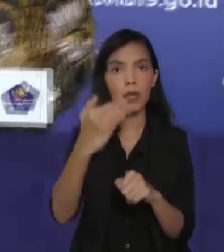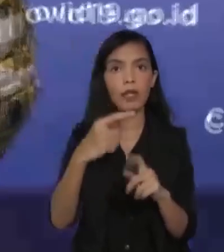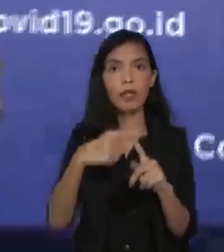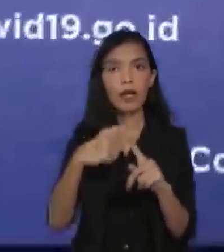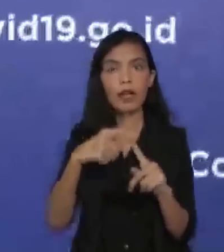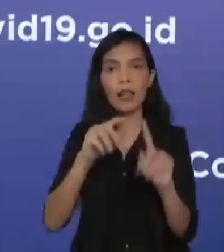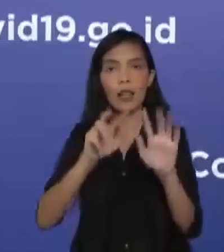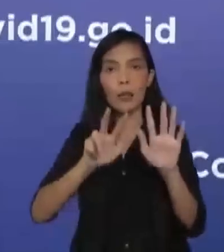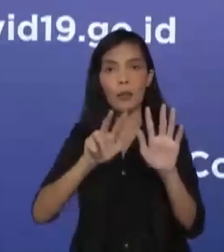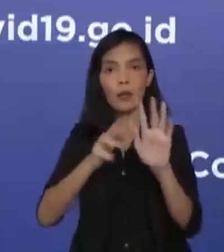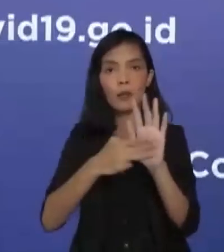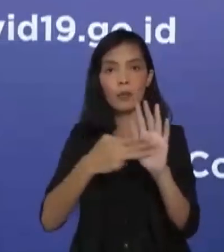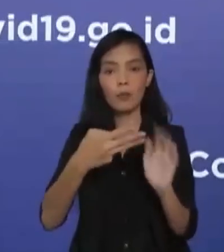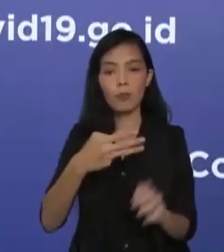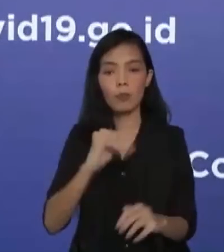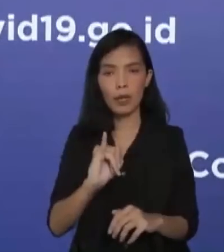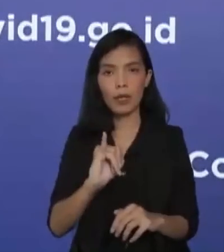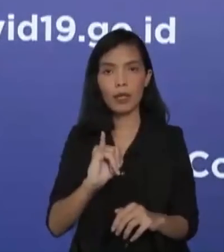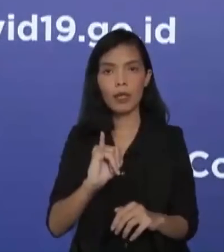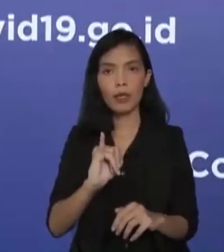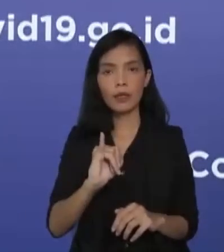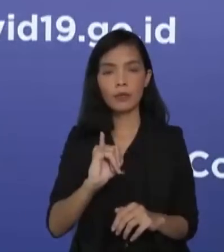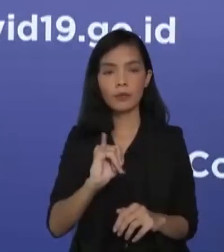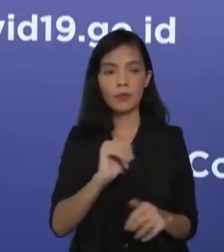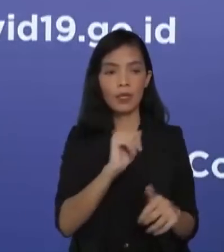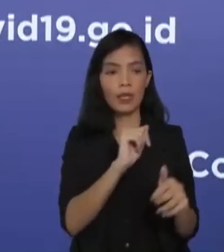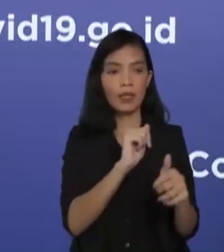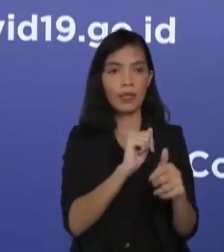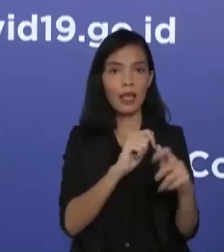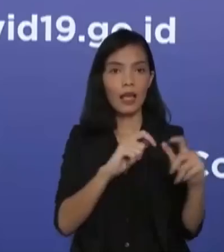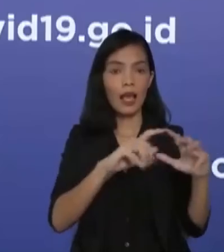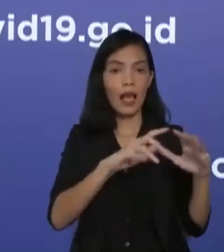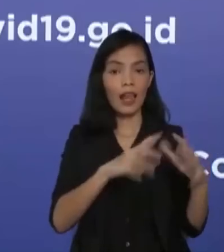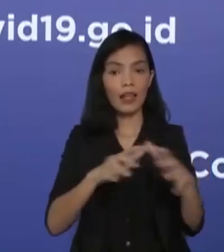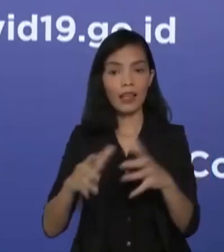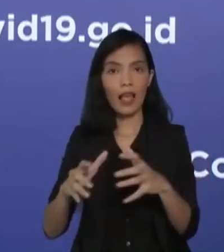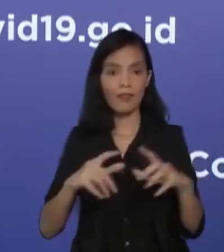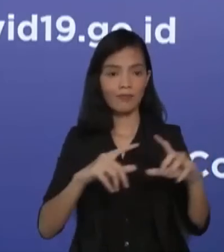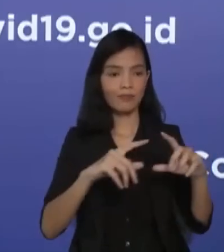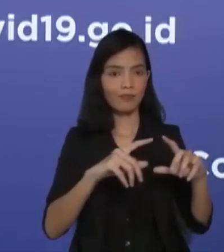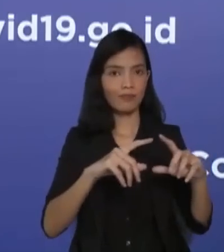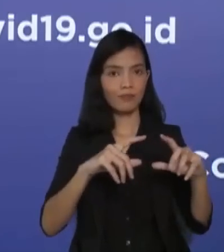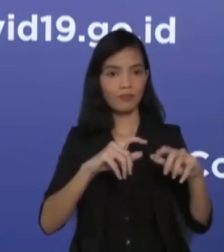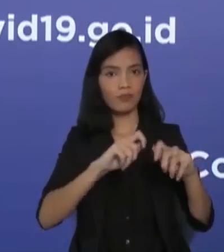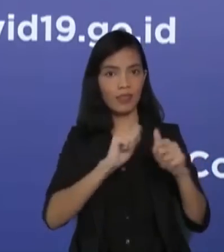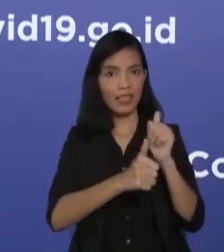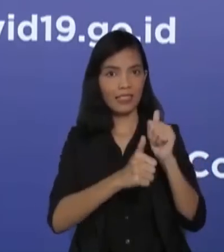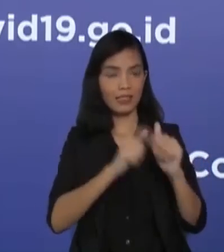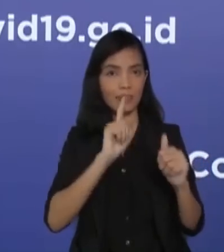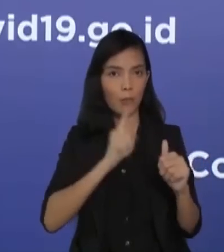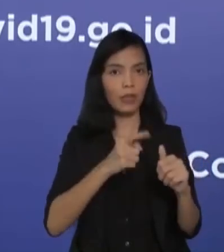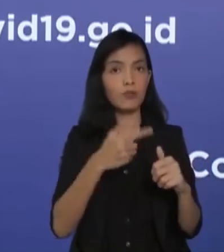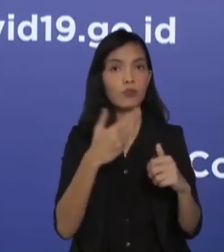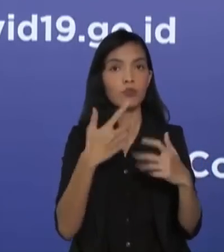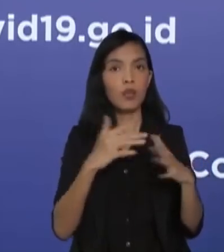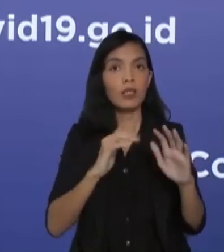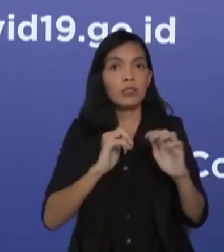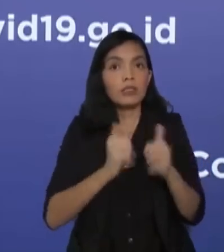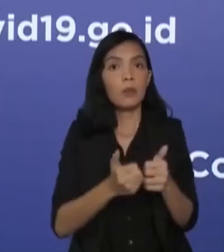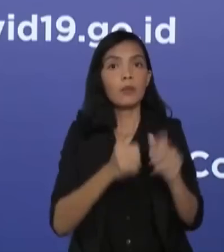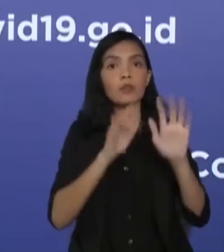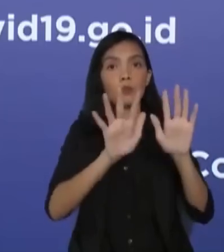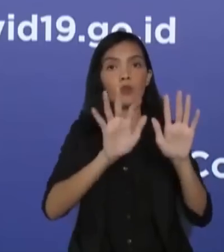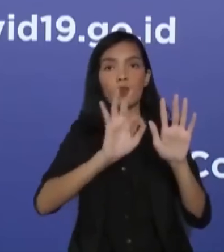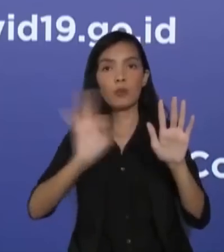Mei kira-kira, kita sudah bisa melihat 10.000 produksi test kit pertama yang